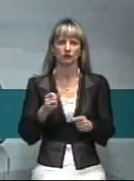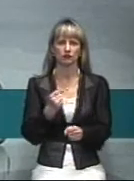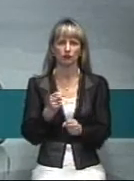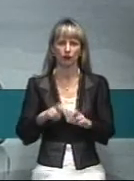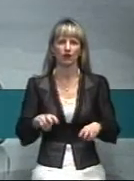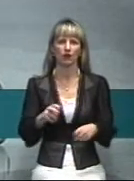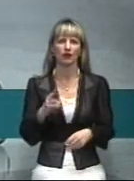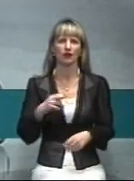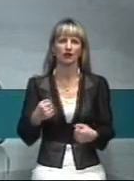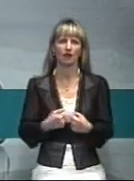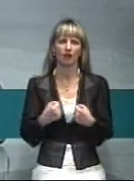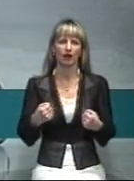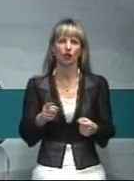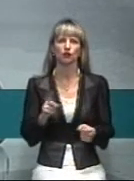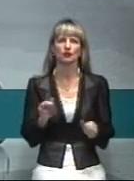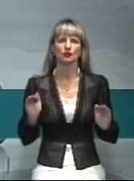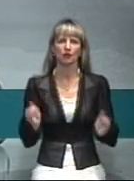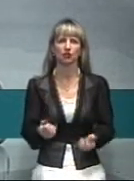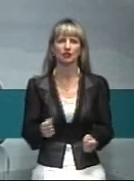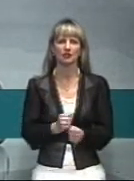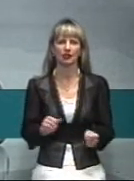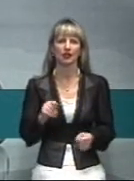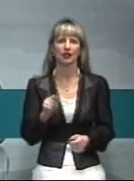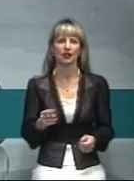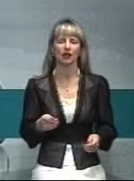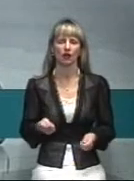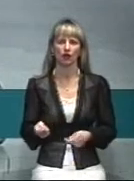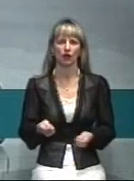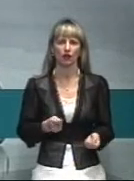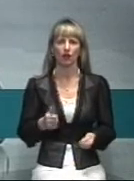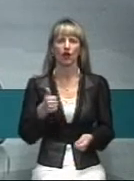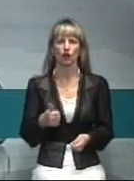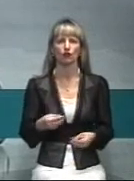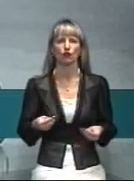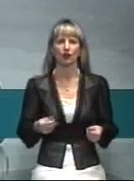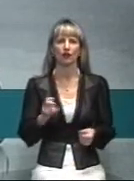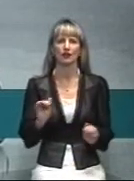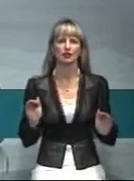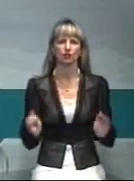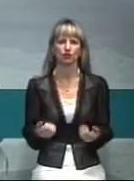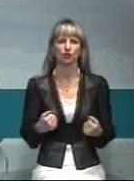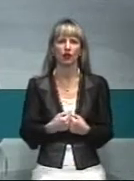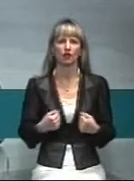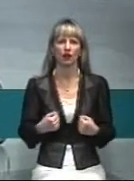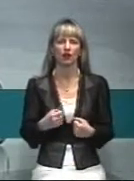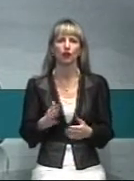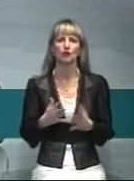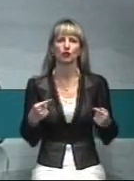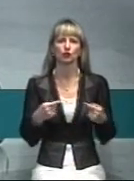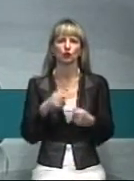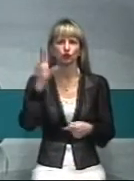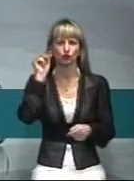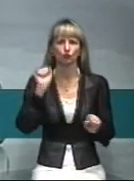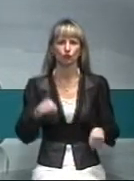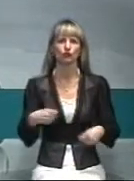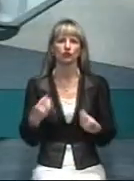що швидкість зменшення швидкості і її регулювання позитивно впливає на зменшення кількості ДТП. Але більш точну цифру можна буде